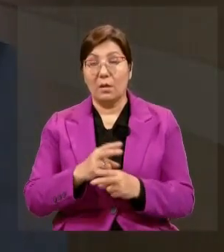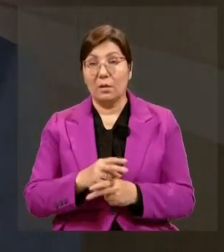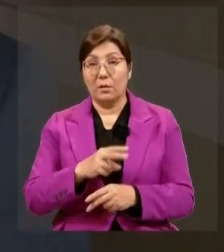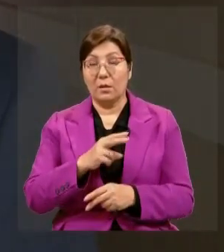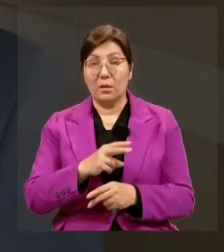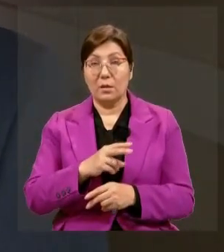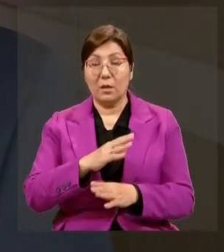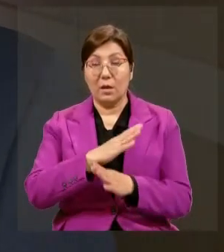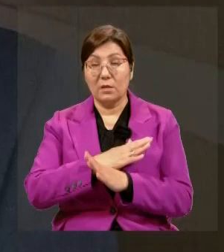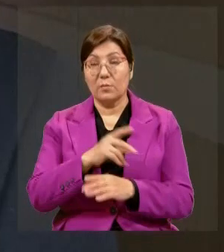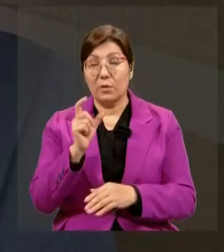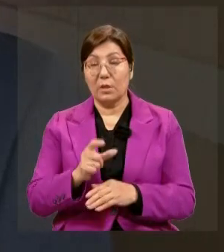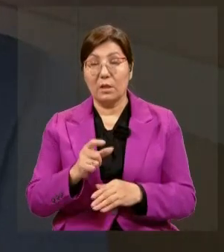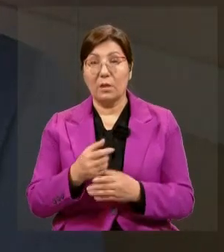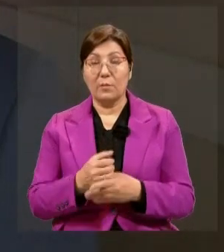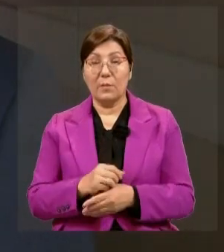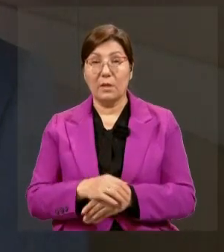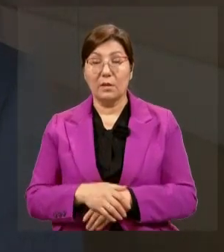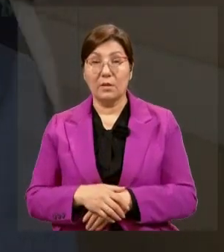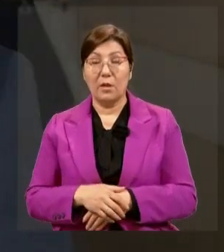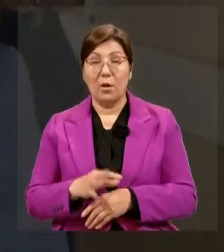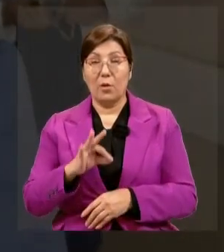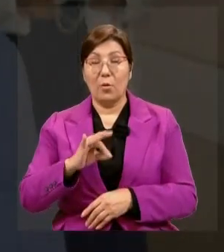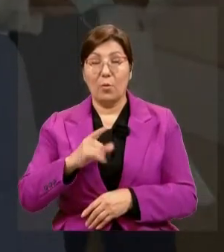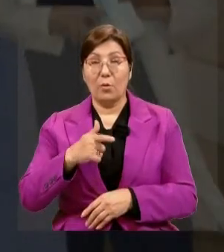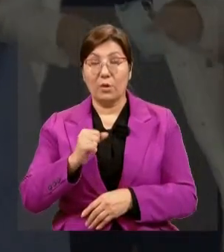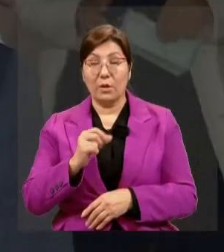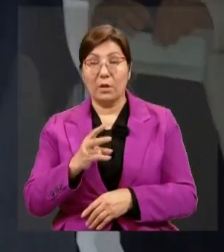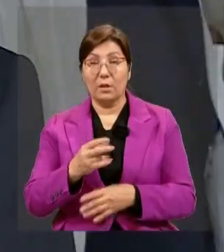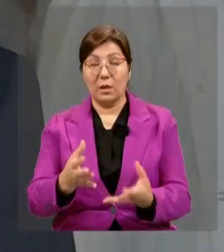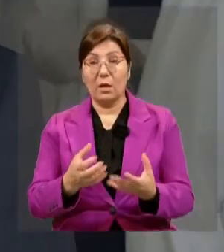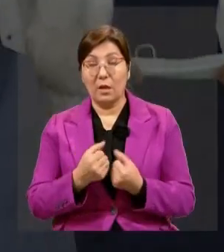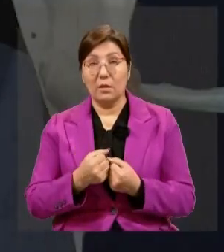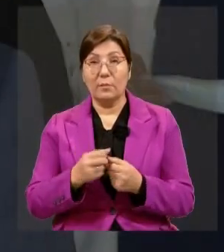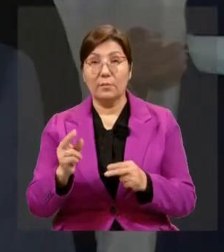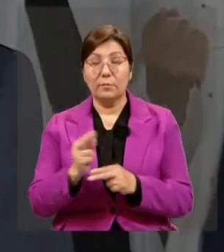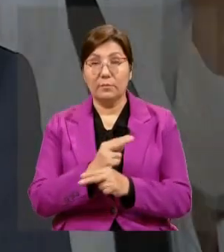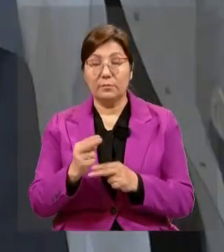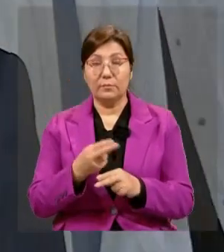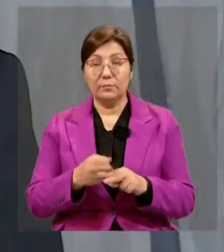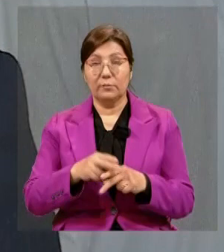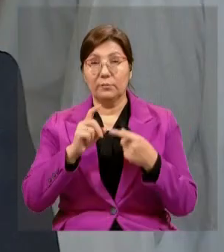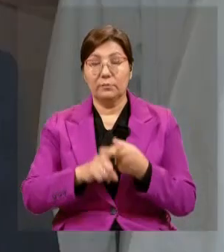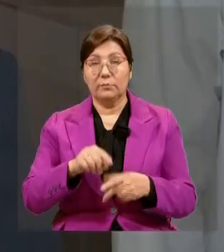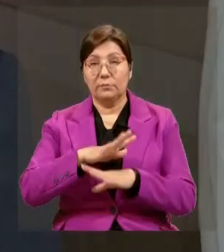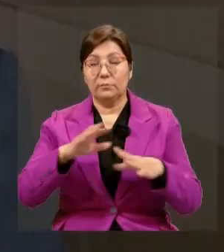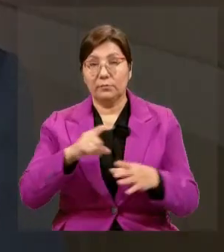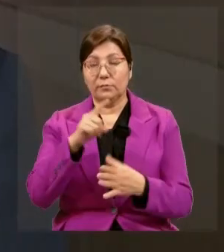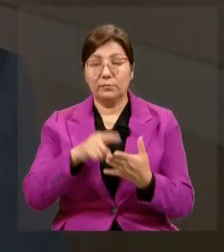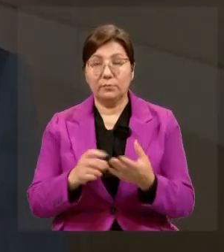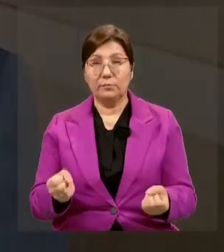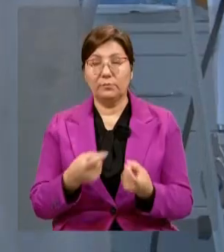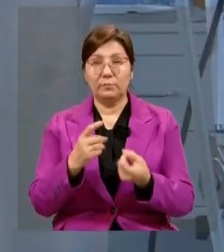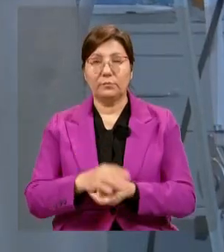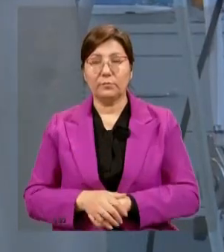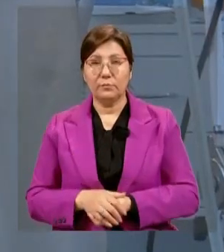ағзасынан жаңағы органды алып, жаңағы отырғызу мәселесі ғой, осыған байланысты көптеген қазір сұрақтар туындап жатыр, қиыншылықтар